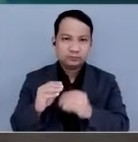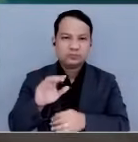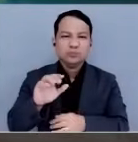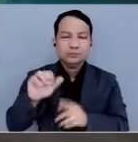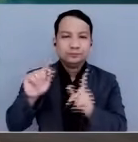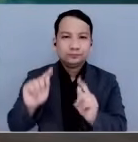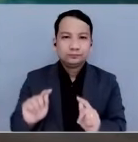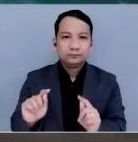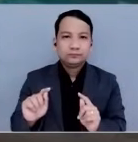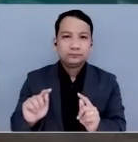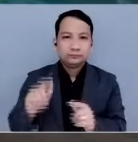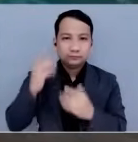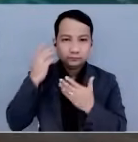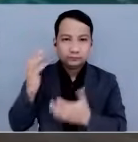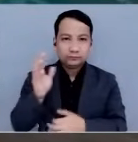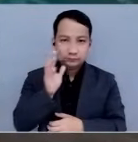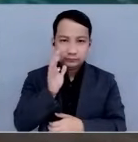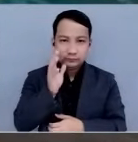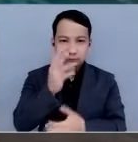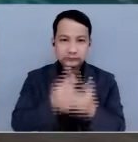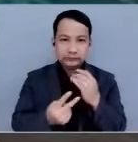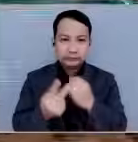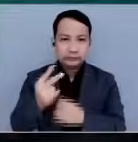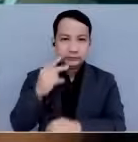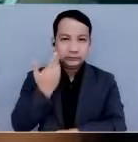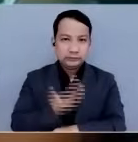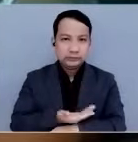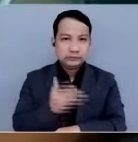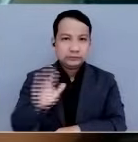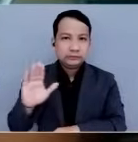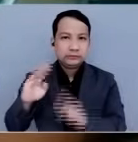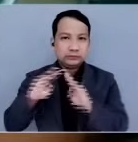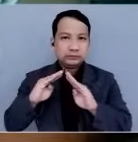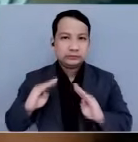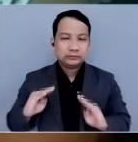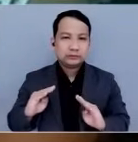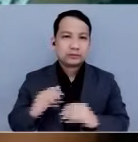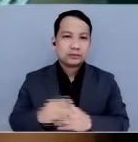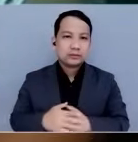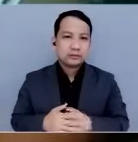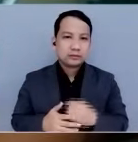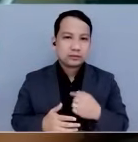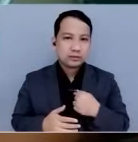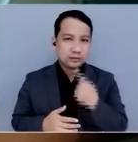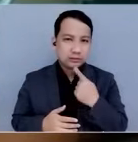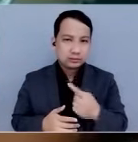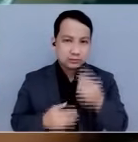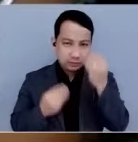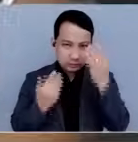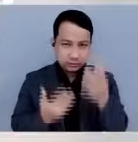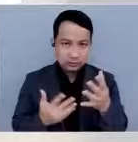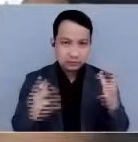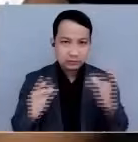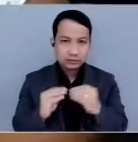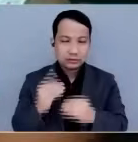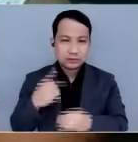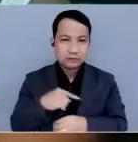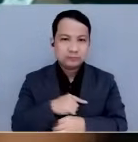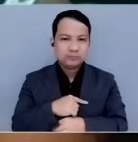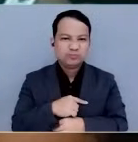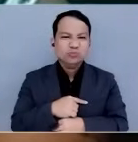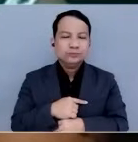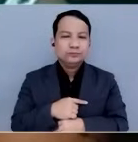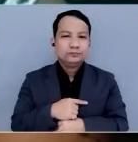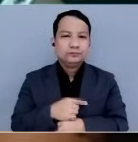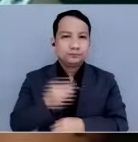ng ina ang dalawang anak sa kanilang bahay. Pinakain ko sila tapos lumabas na para maglaro. Umuwi naman